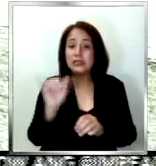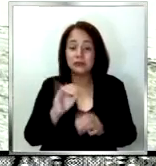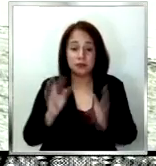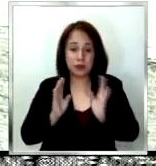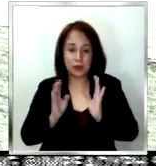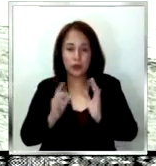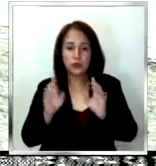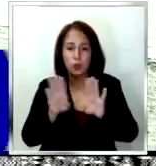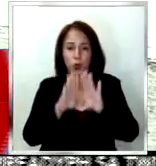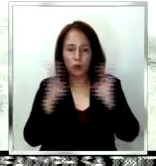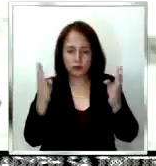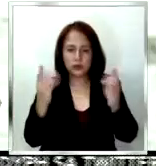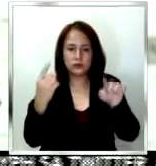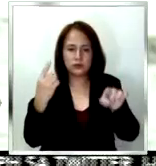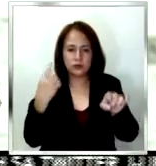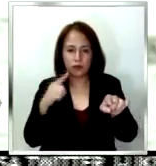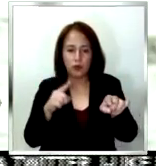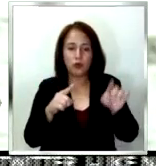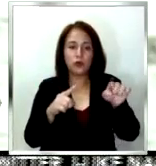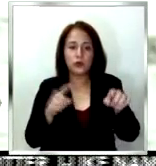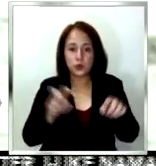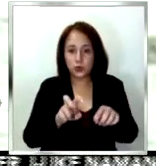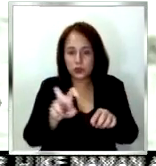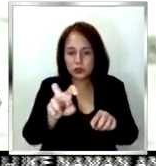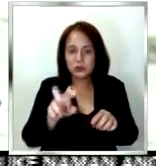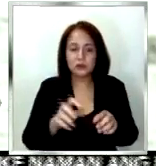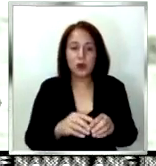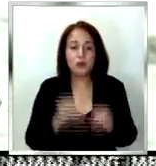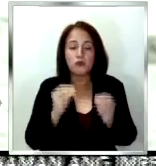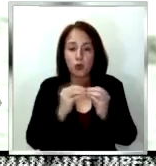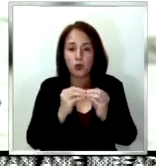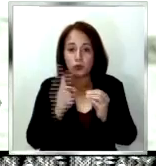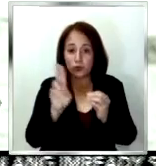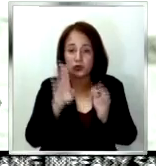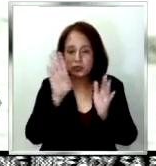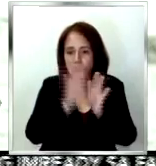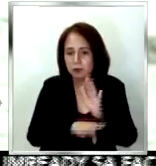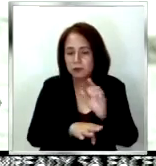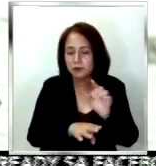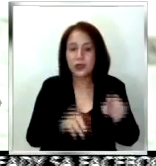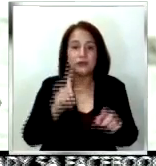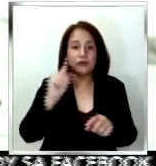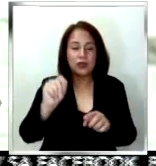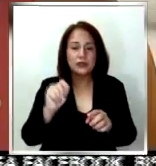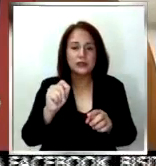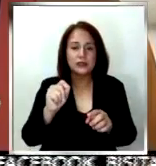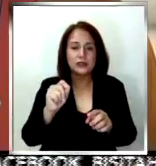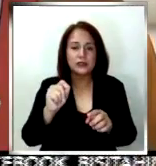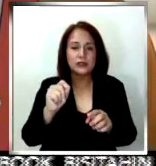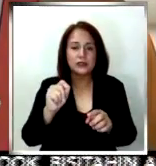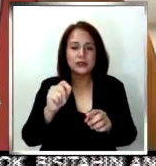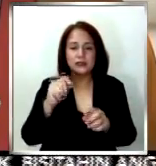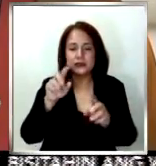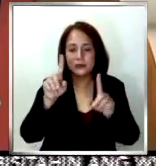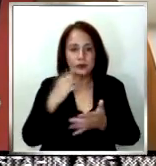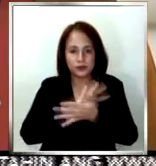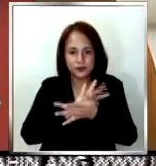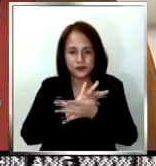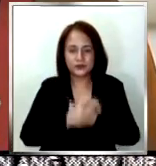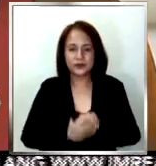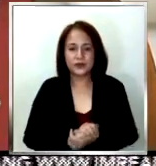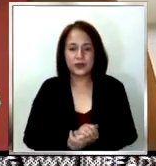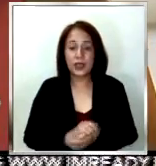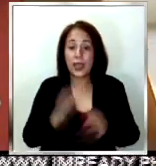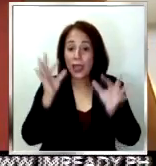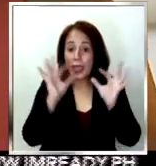na turista dito sa Boracay ang mas mura at mabilis ang resulta na antigen test. If the antigen test